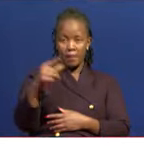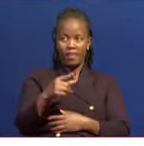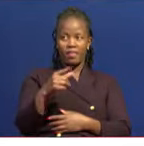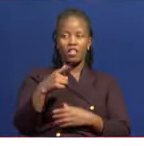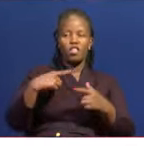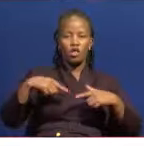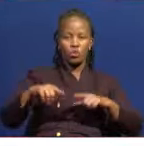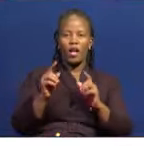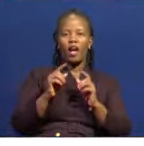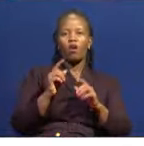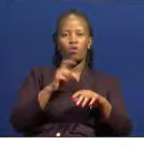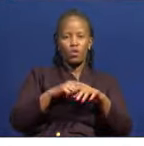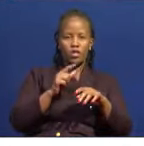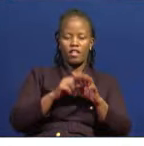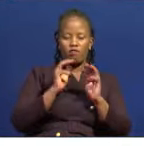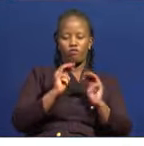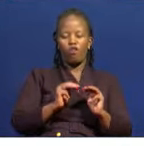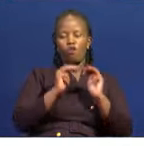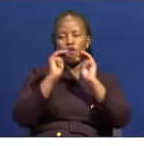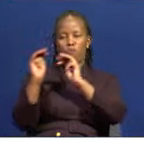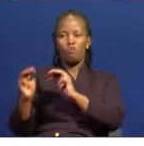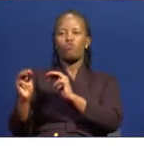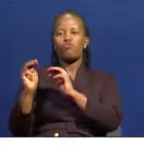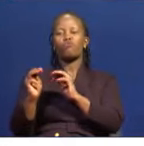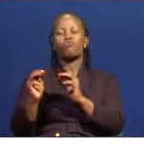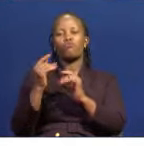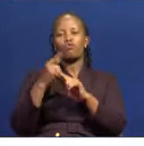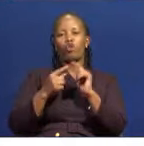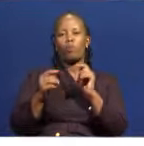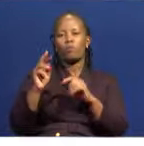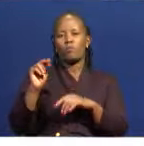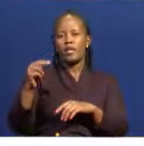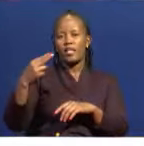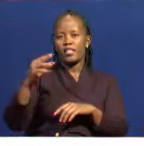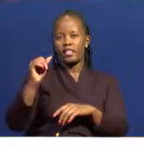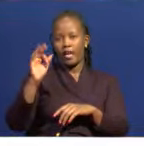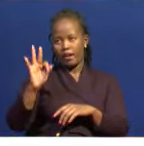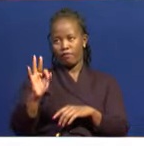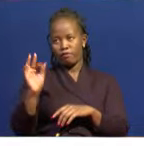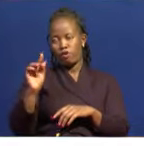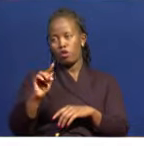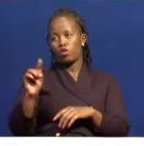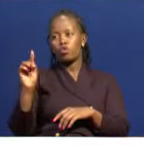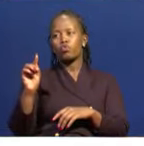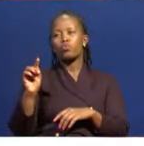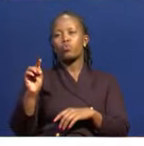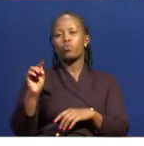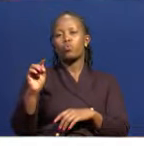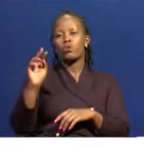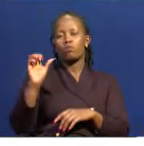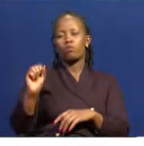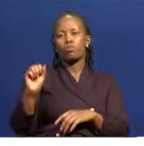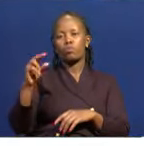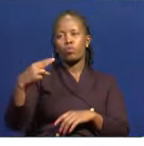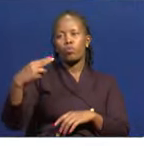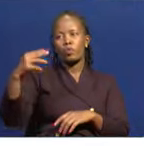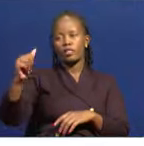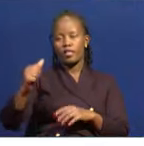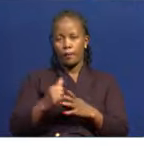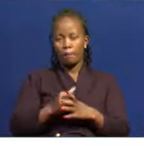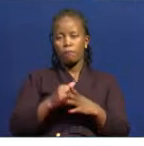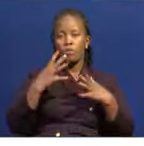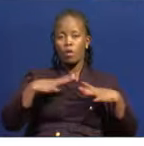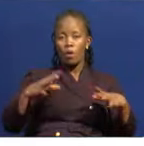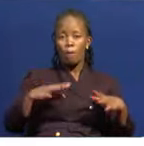mpito kutoka hazina ya bima ya afya hadi bima ya afya ya jamii ambayo yanamalizika tarehe 30 mwezi huu. Those who are